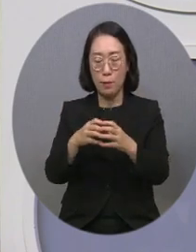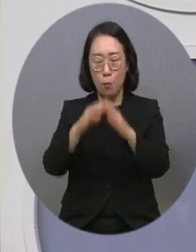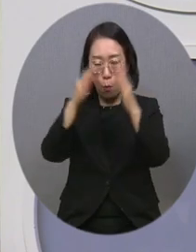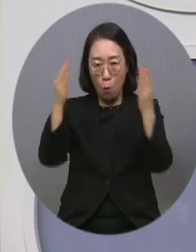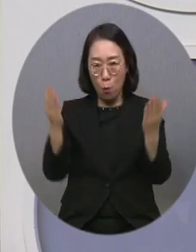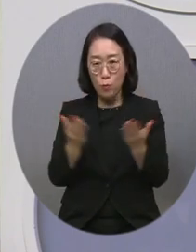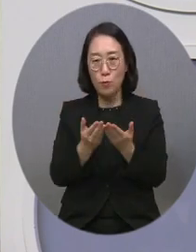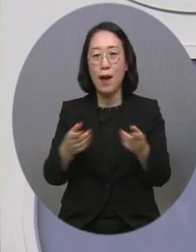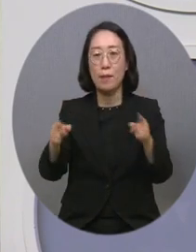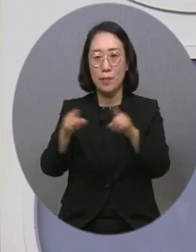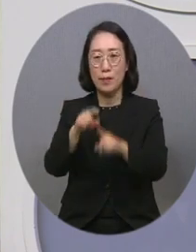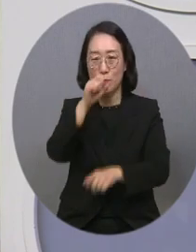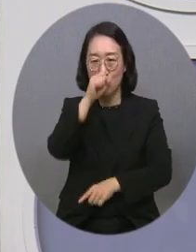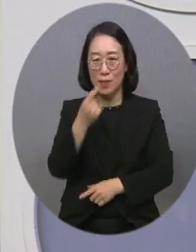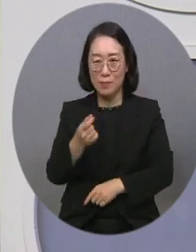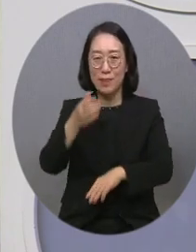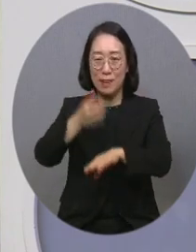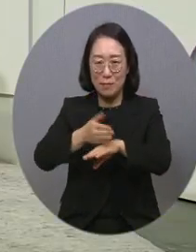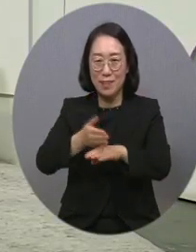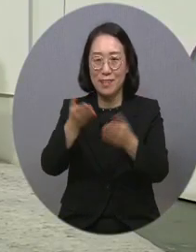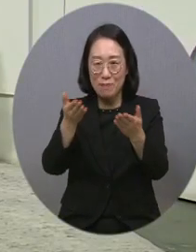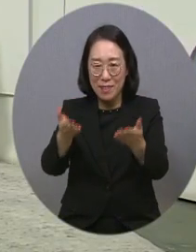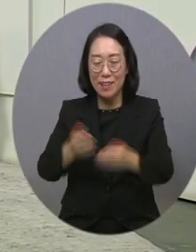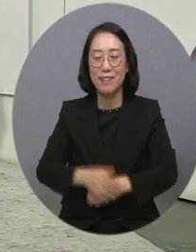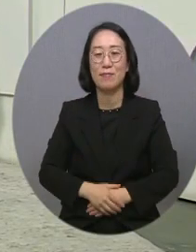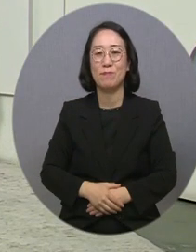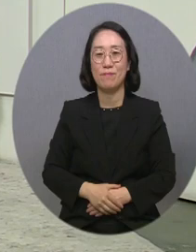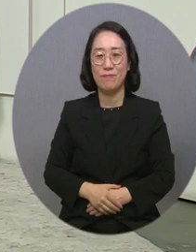함께 했으면 좋겠습니다. 감사합니다. 네.